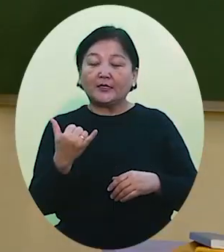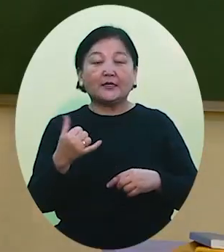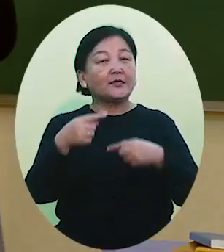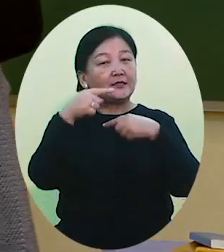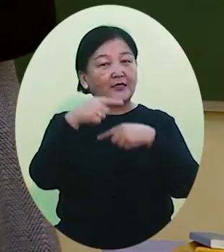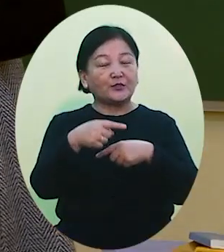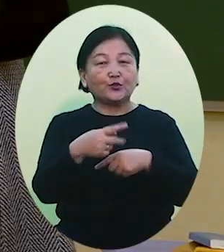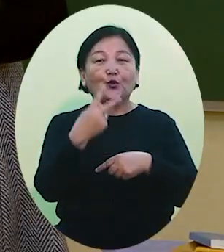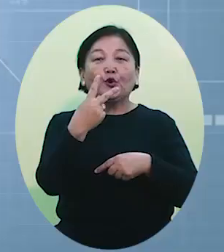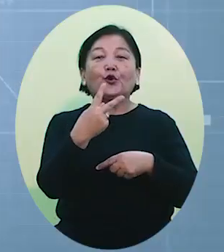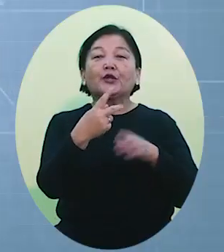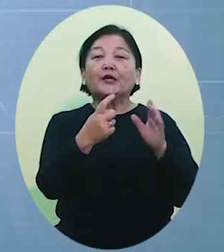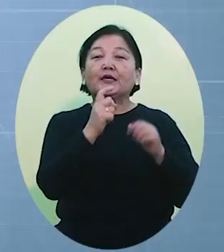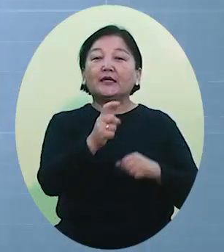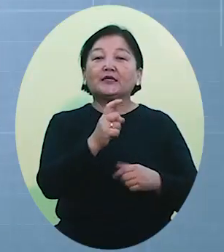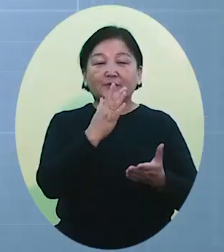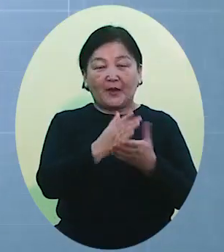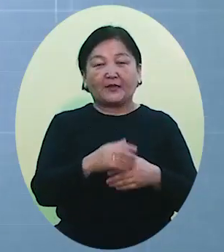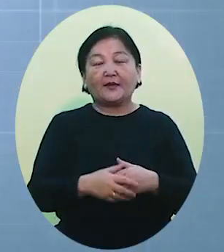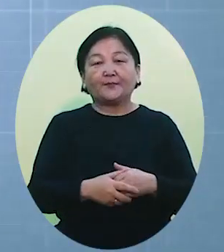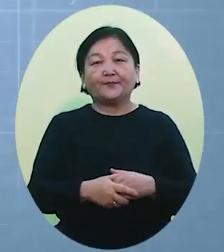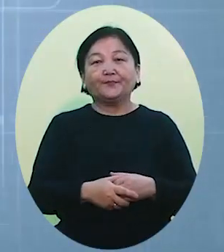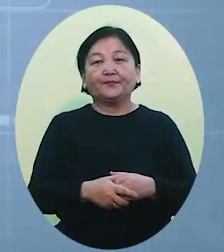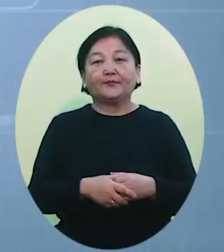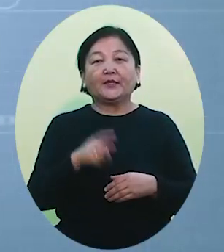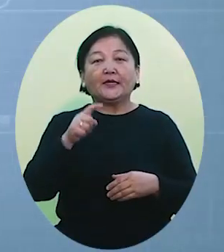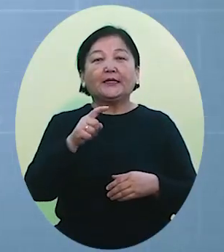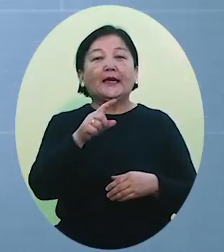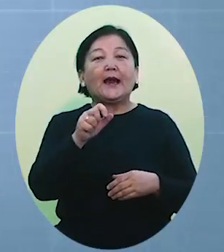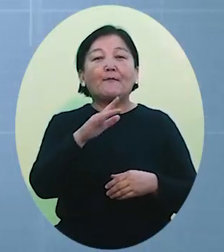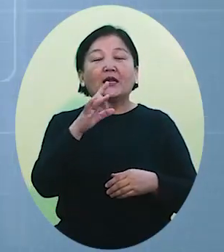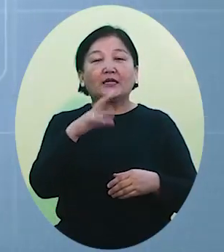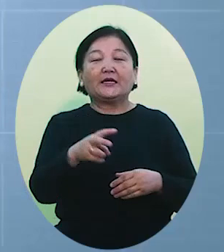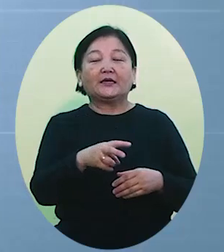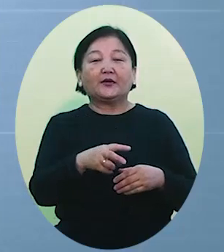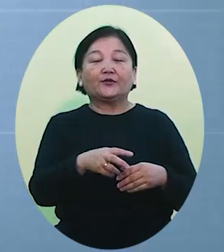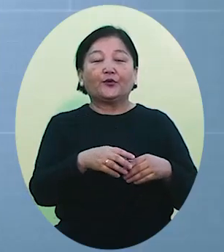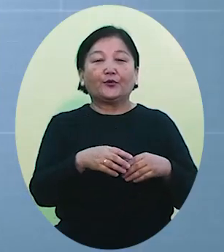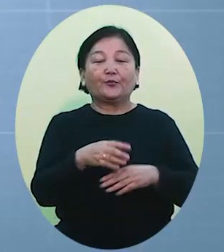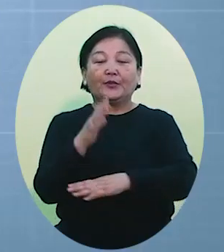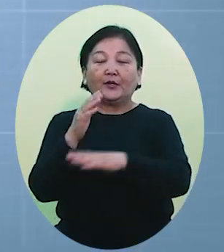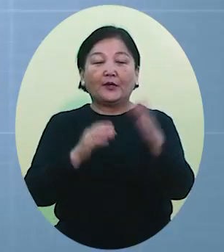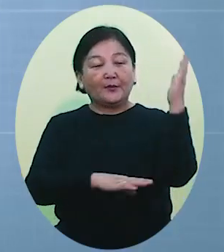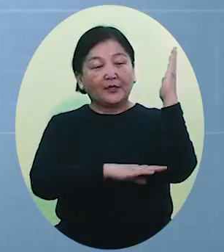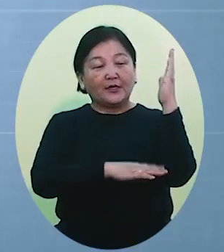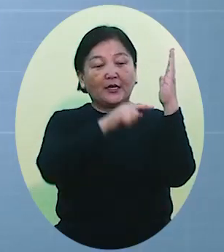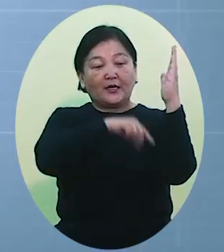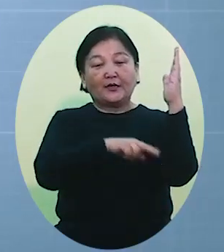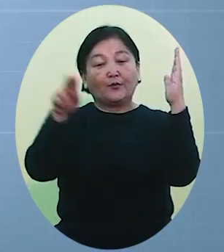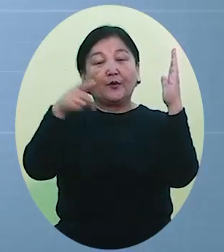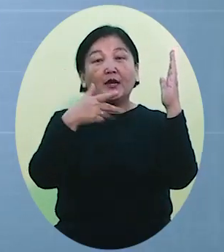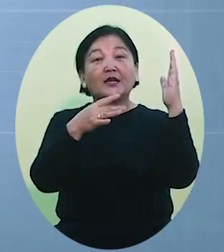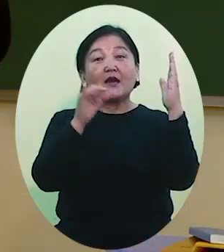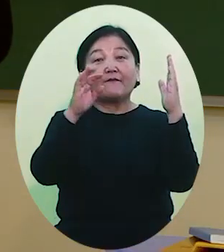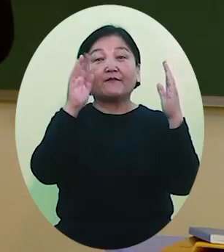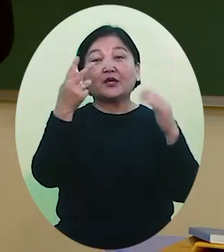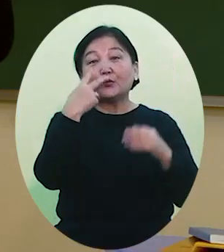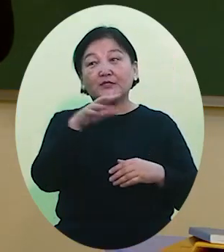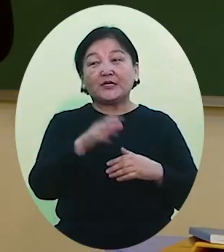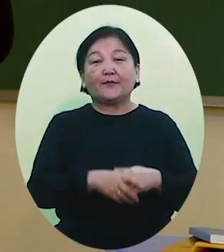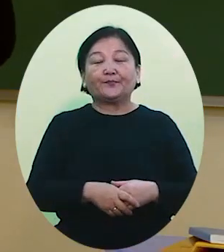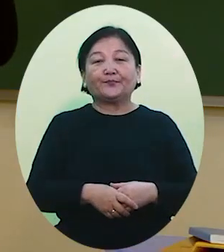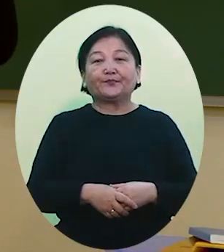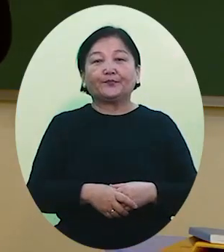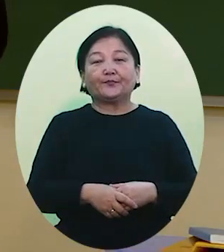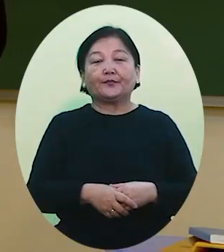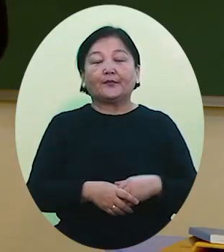хамаарлын графикийг дүрсэлж харуулъя. Хамаарлын графикийг дүрслэхийн тулд координатын тэнхлэгийн 1-р мөчөд дүрслэгдэнэ. За яагаад 1-р